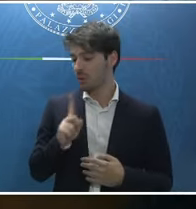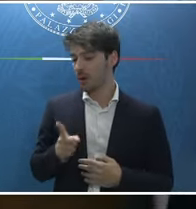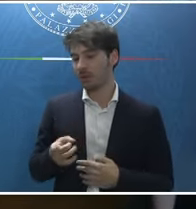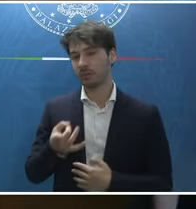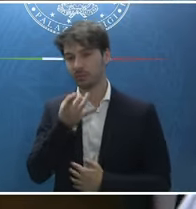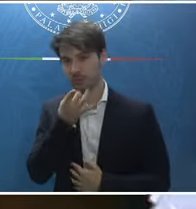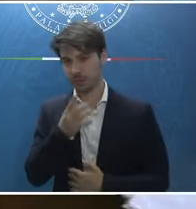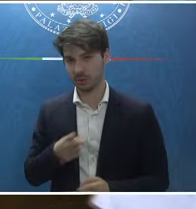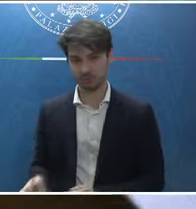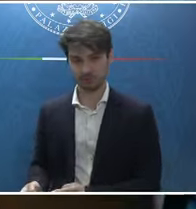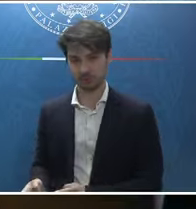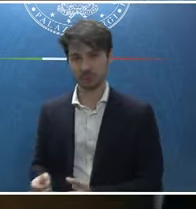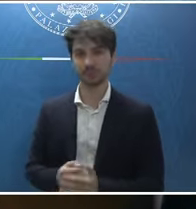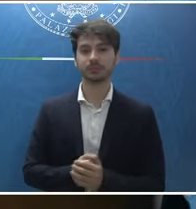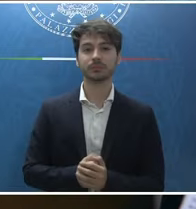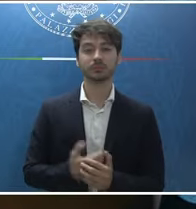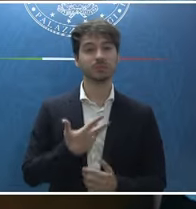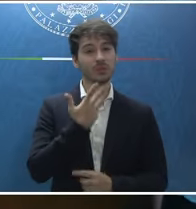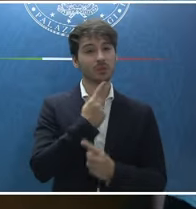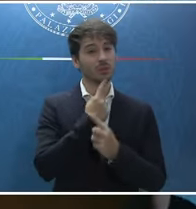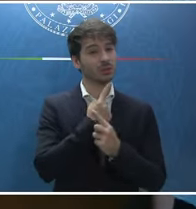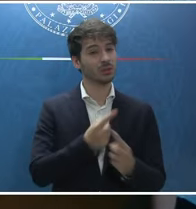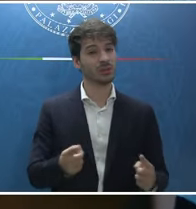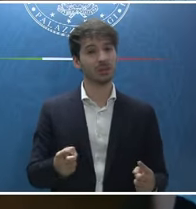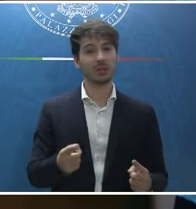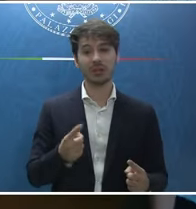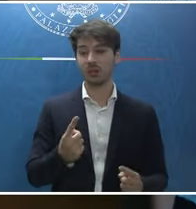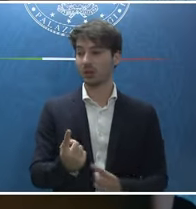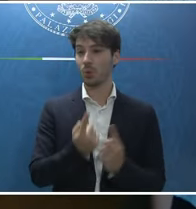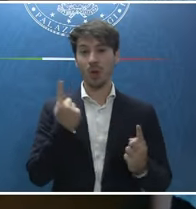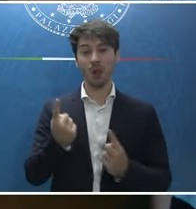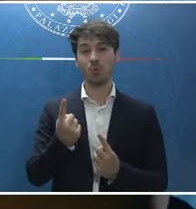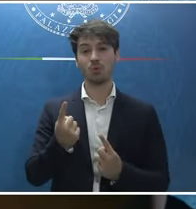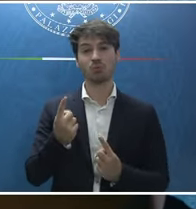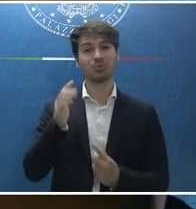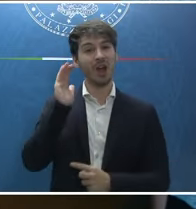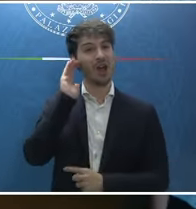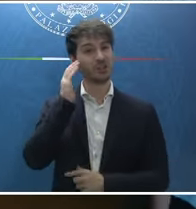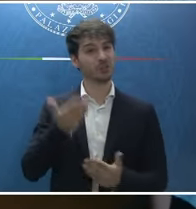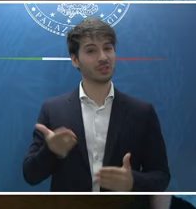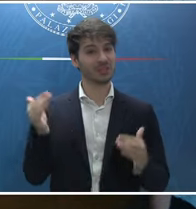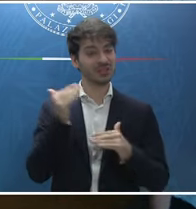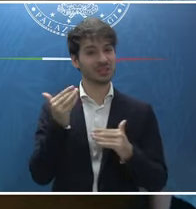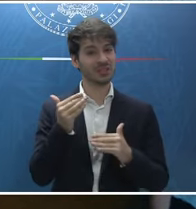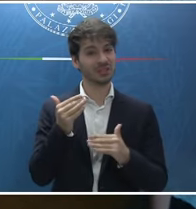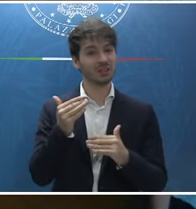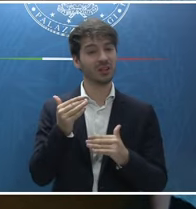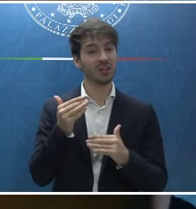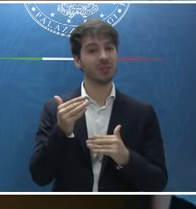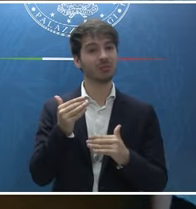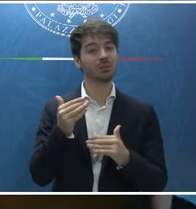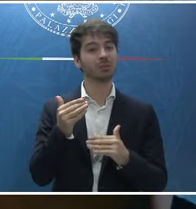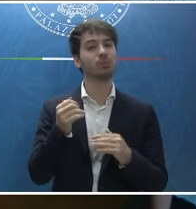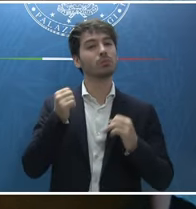io vorrei dire, se qualcuno di costoro ci ascolta questa sera,